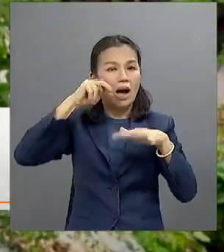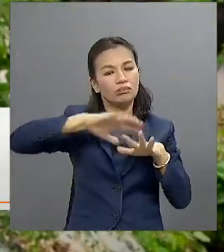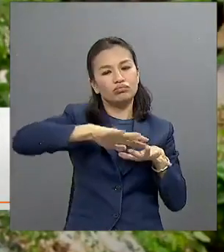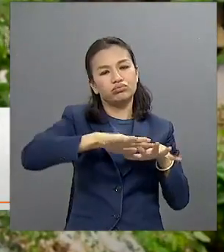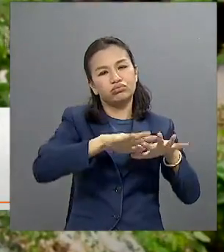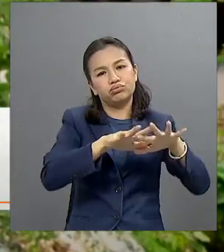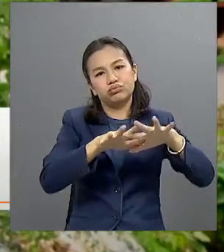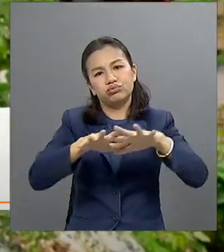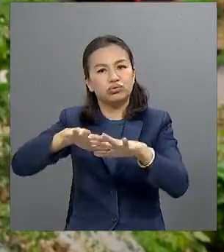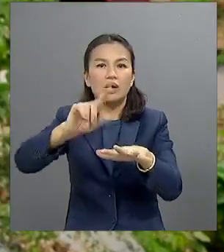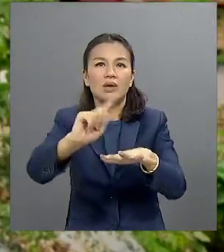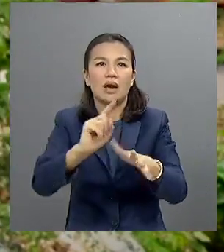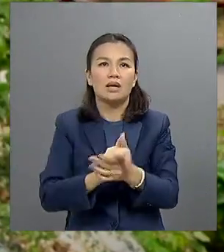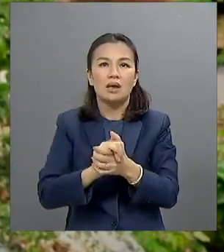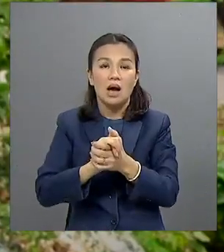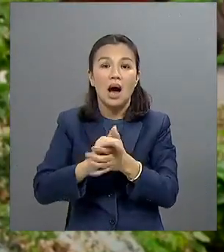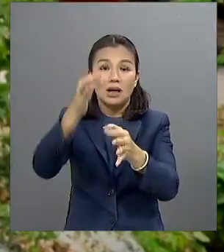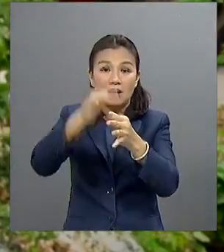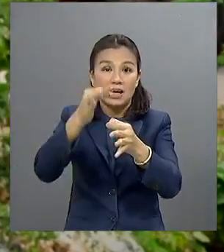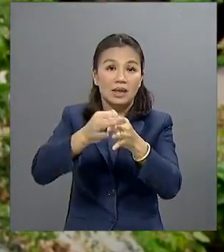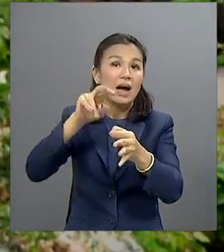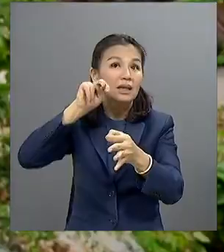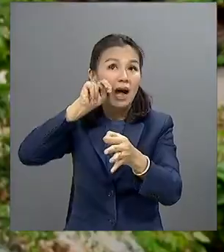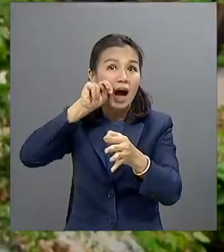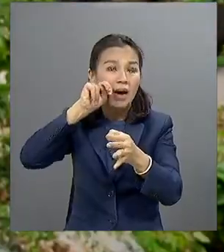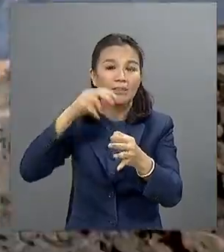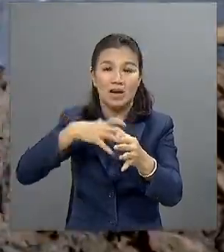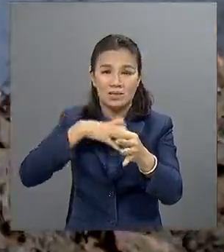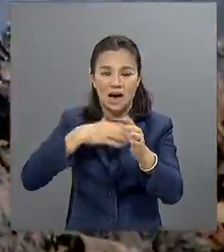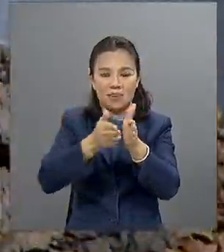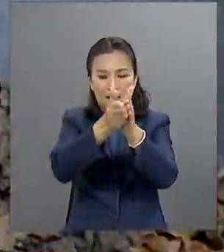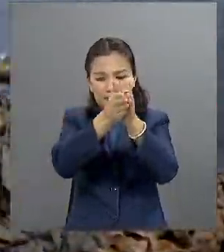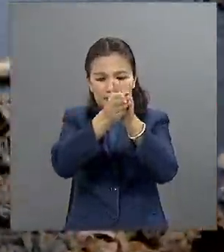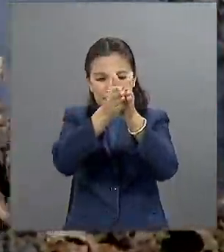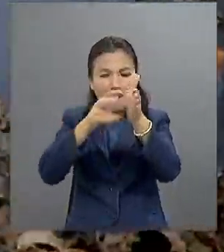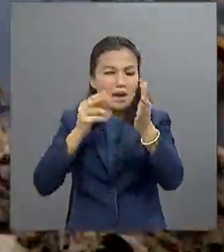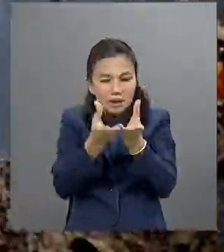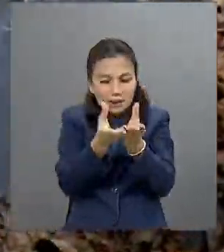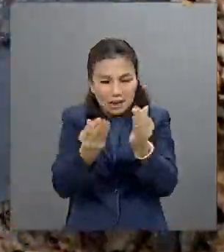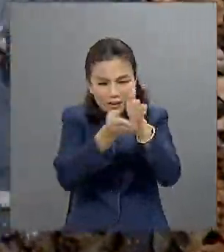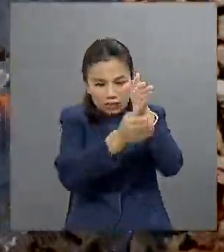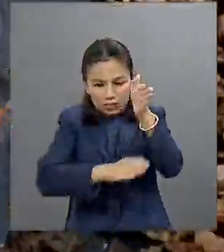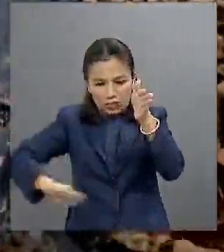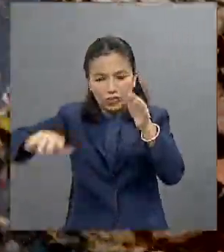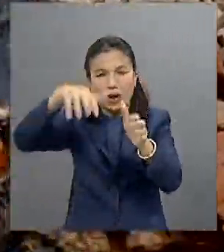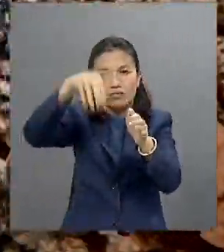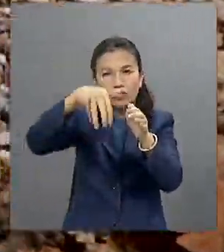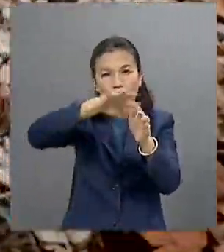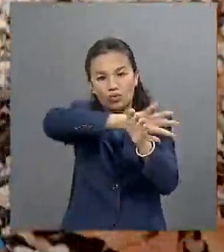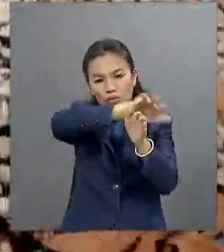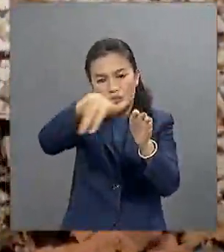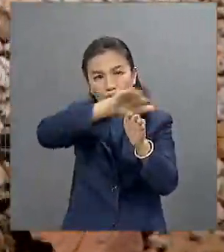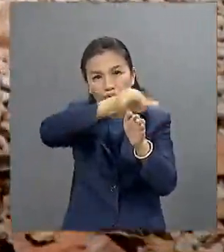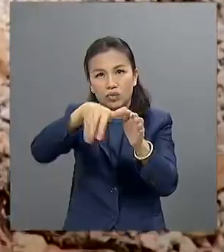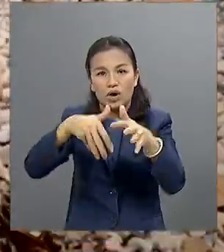คือธนาคารน้ำใต้ดินเนี่ยต้องการระบายน้ำที่ท่วมขังให้มันลงไปสู่พื้นดินแล้วก็ทำให้ความชุ่มชื้นเนี่ยชาวบ้านเคยเห็นแต่ยังไม่มีโอกาส